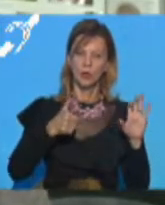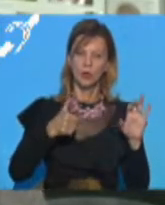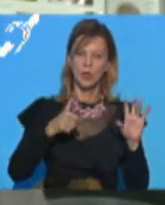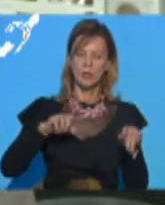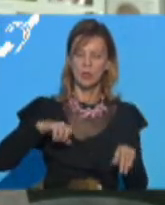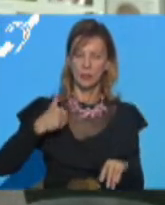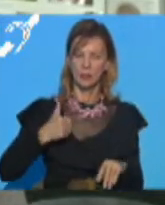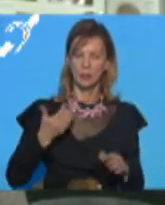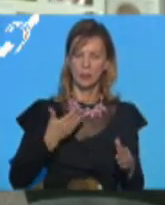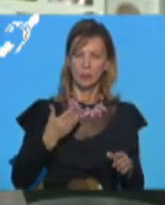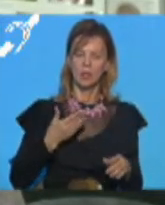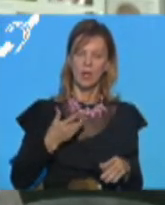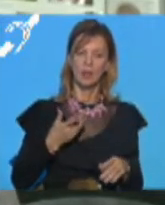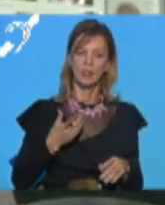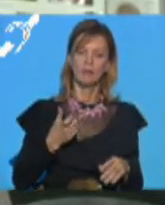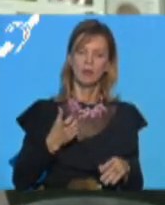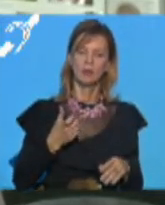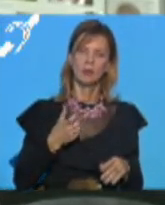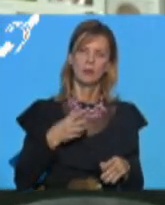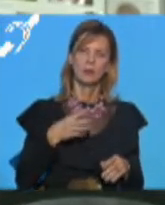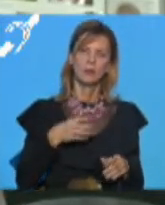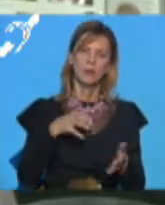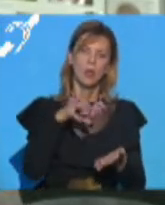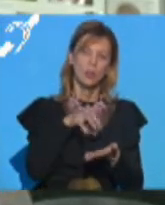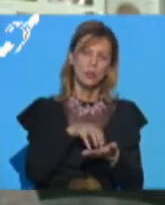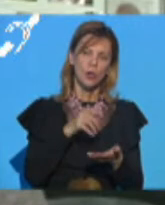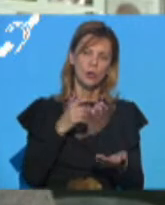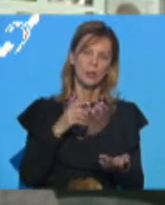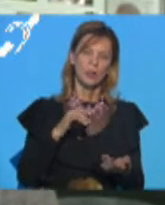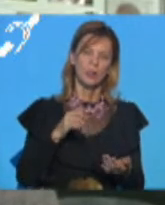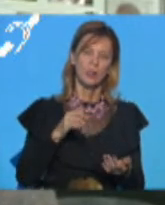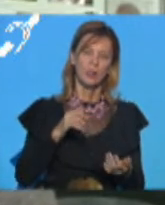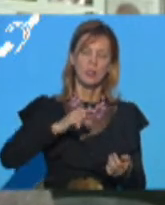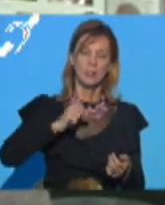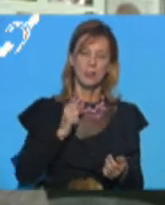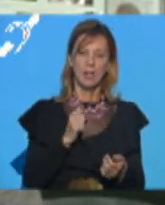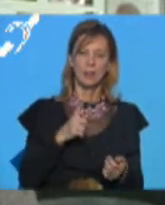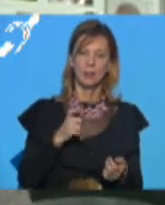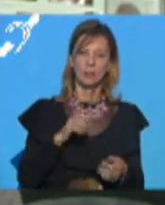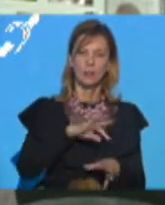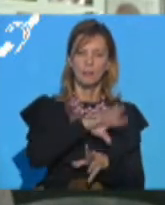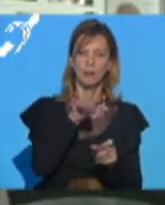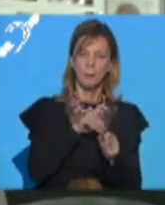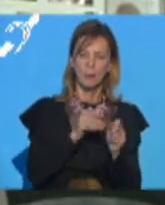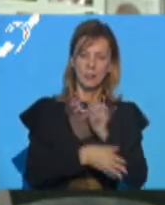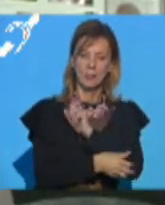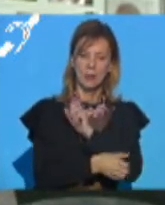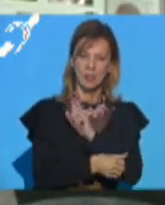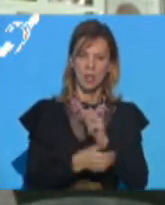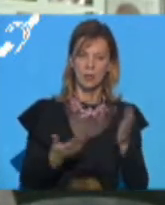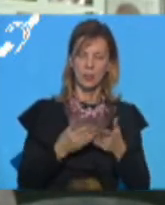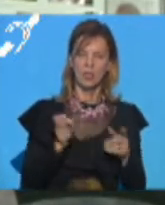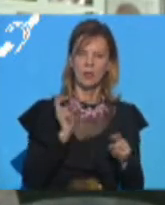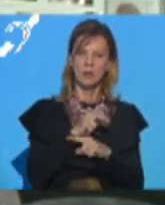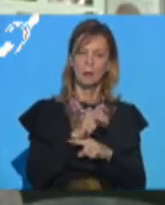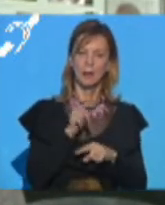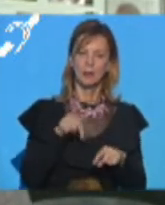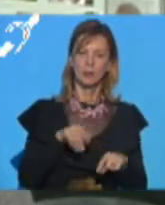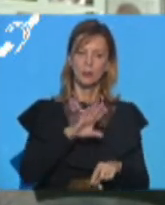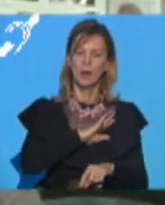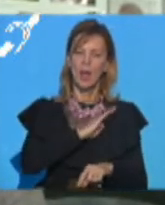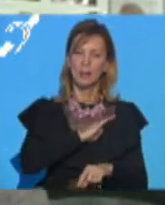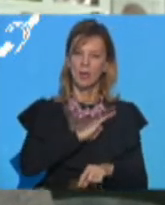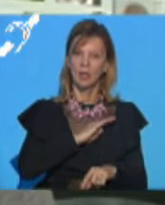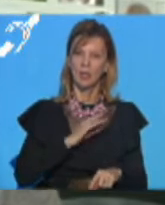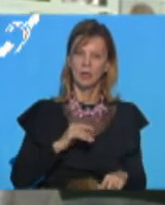tineri, tineri care provin din grupul vulnerabile din comunele Șimnicu de Sus, Goiești și Fărcaș, tineri care să participe la